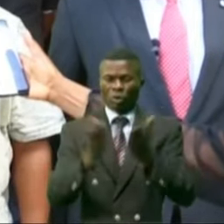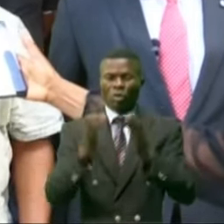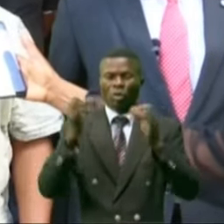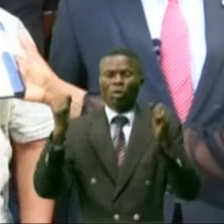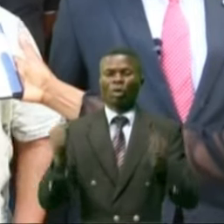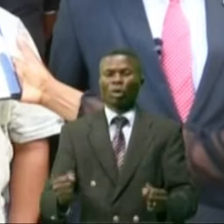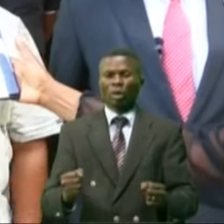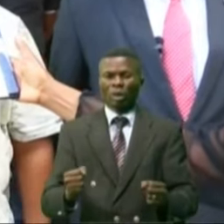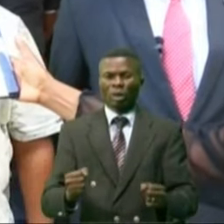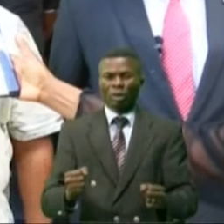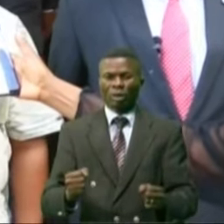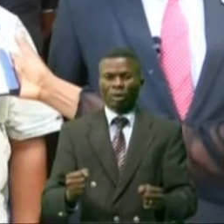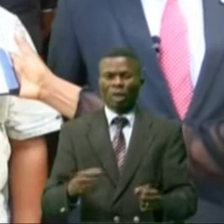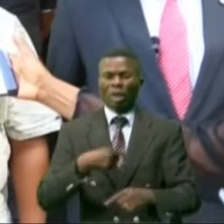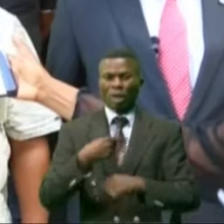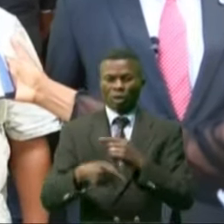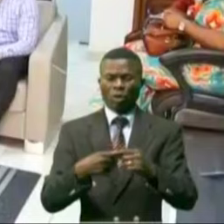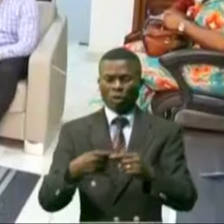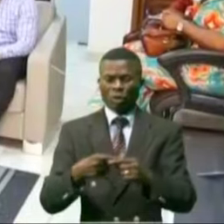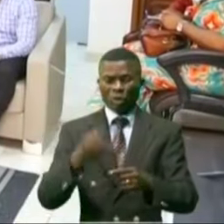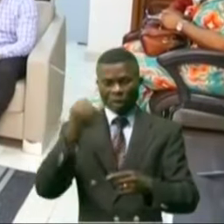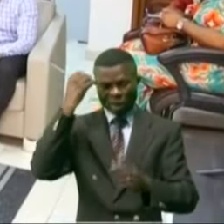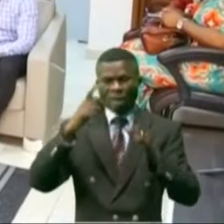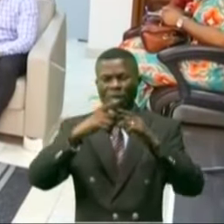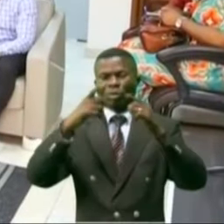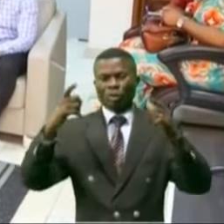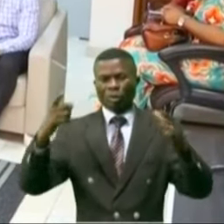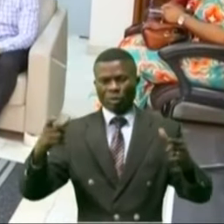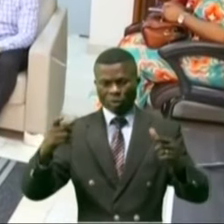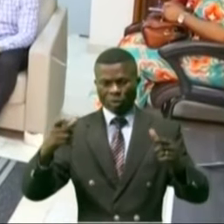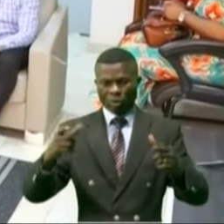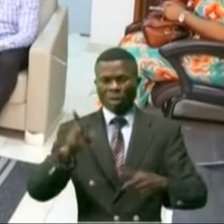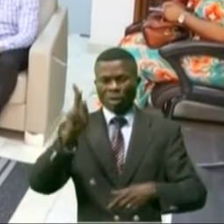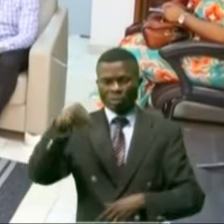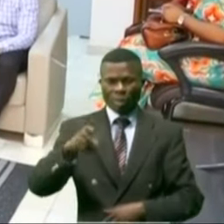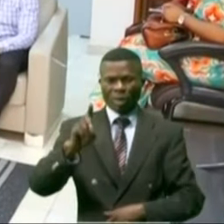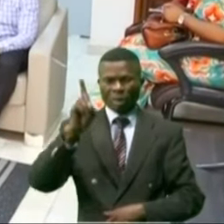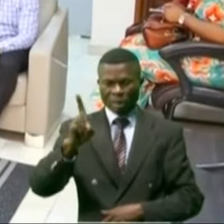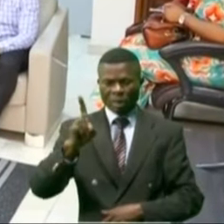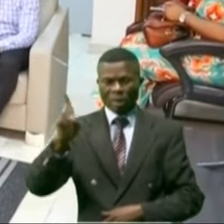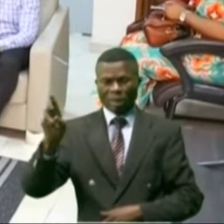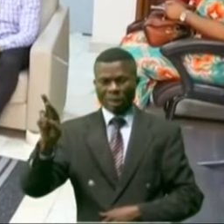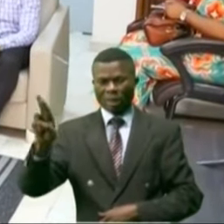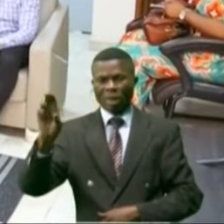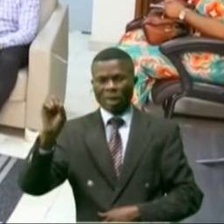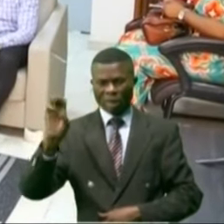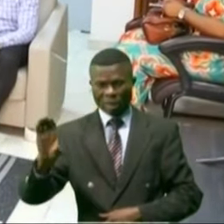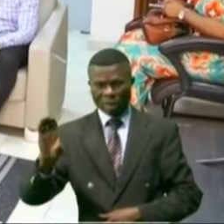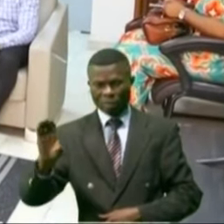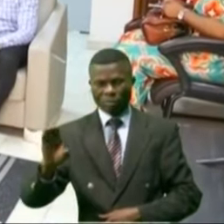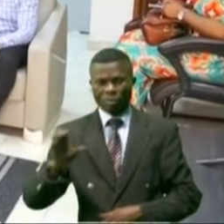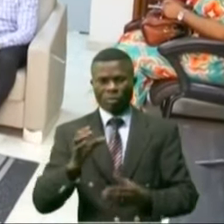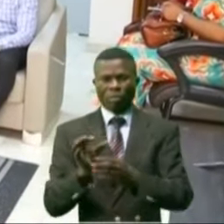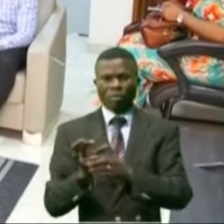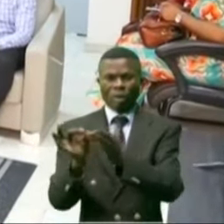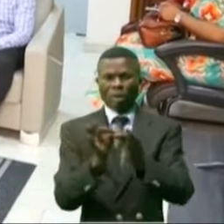stabilisation qui font partie intégrante du PDDRCS. Le coordonnateur national s'est